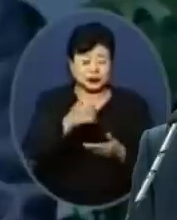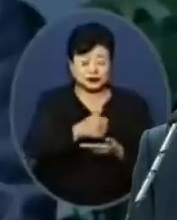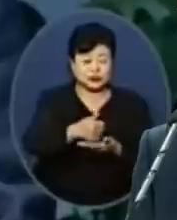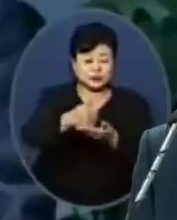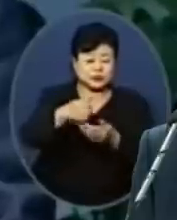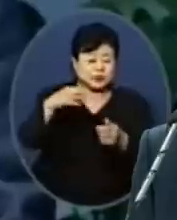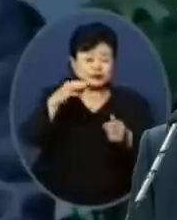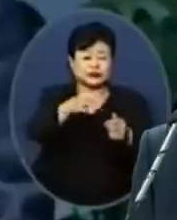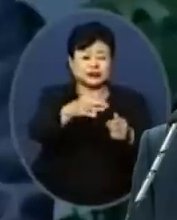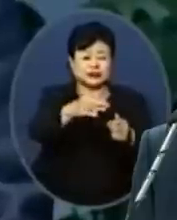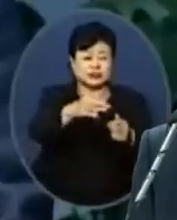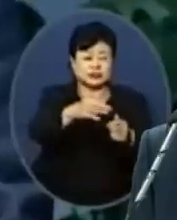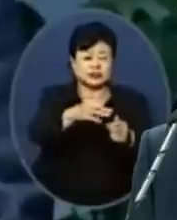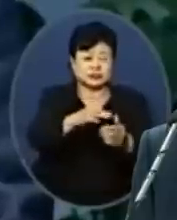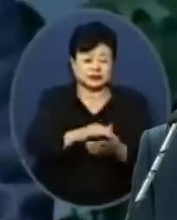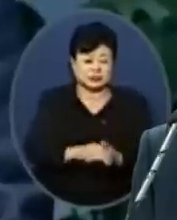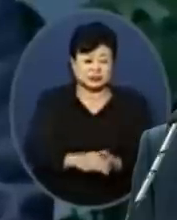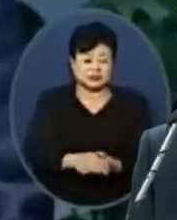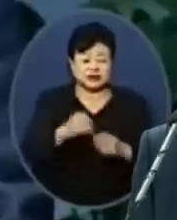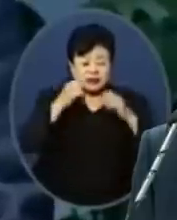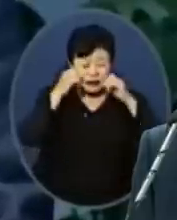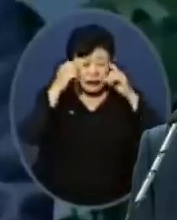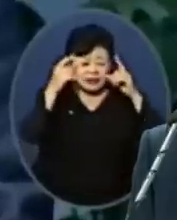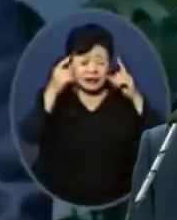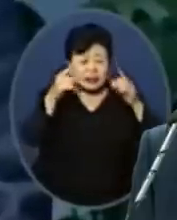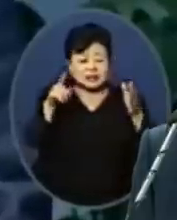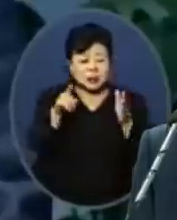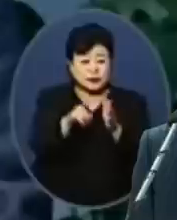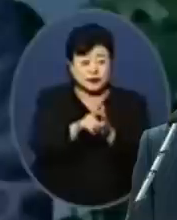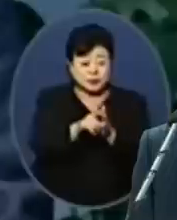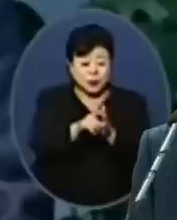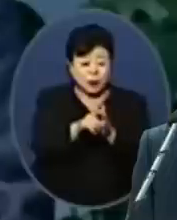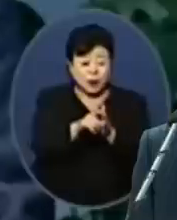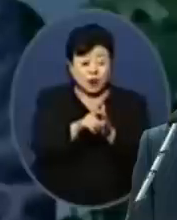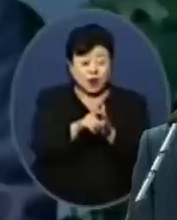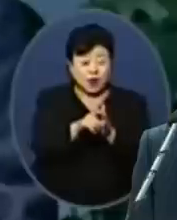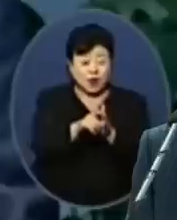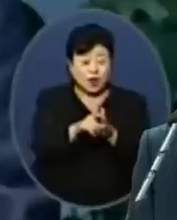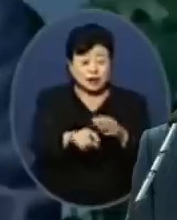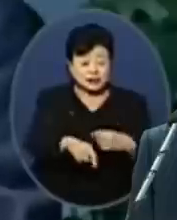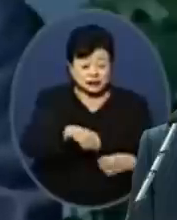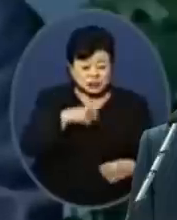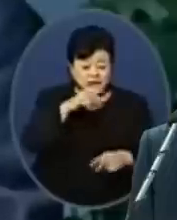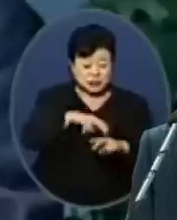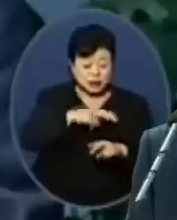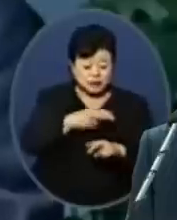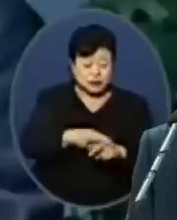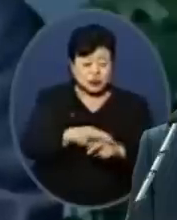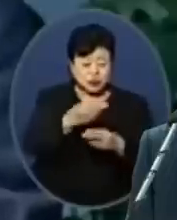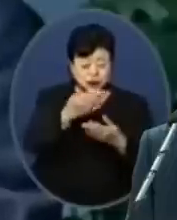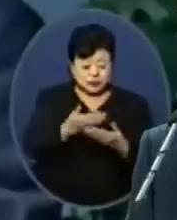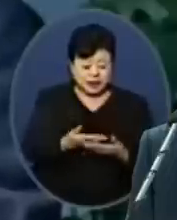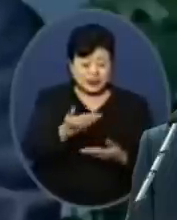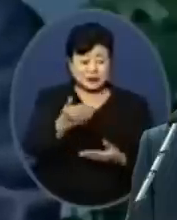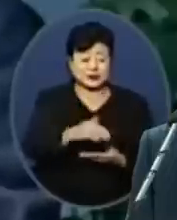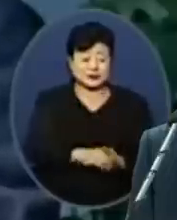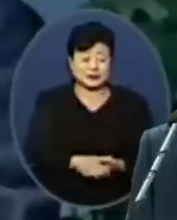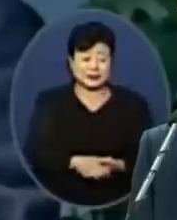우리를 부르셔서 이 진리를 깨달아서 믿음으로 의의 선물을 받게 하신